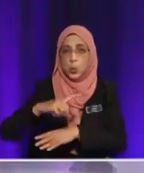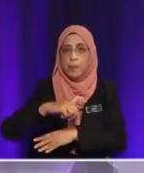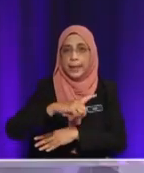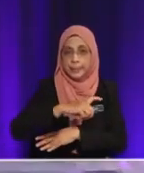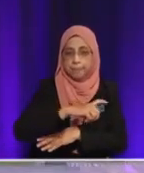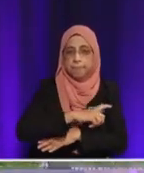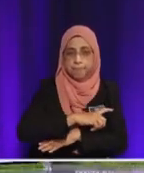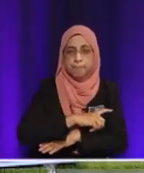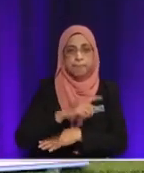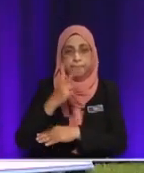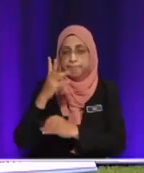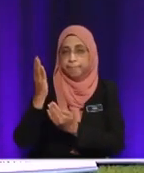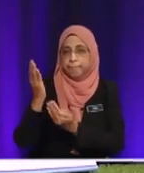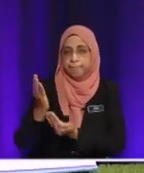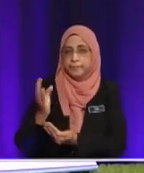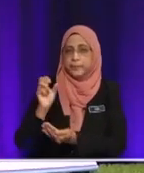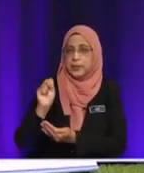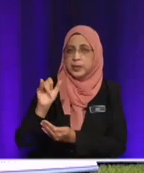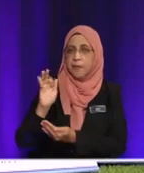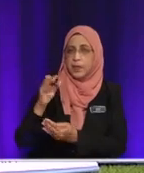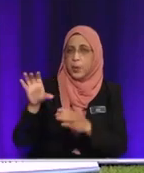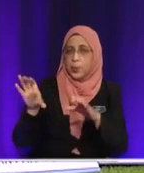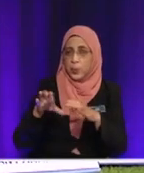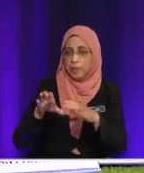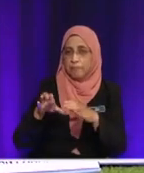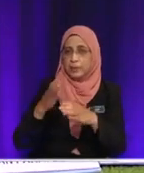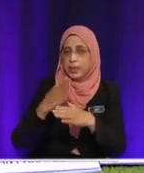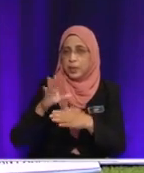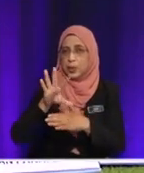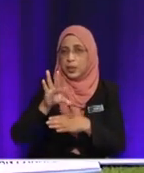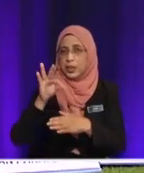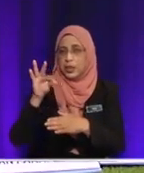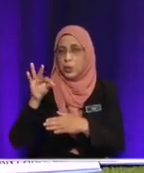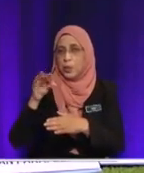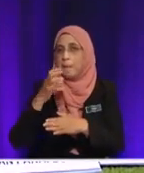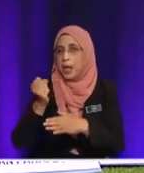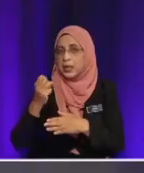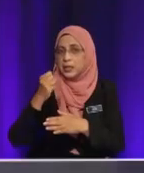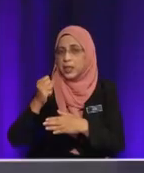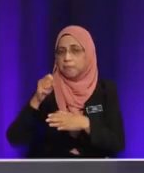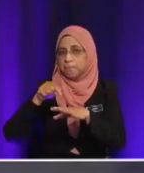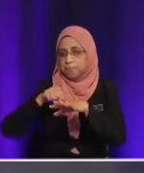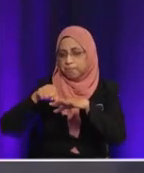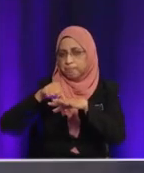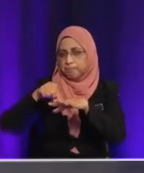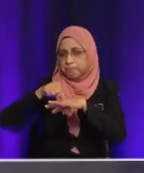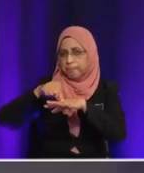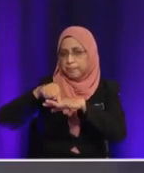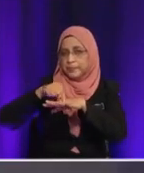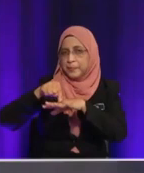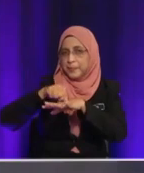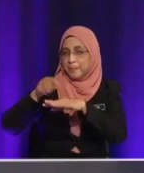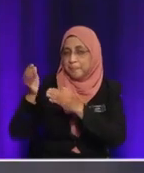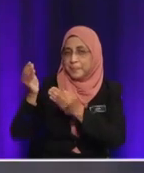Okey, kita dah gunakan antiseptik. Kalau bahagian-bahagian tak kena ni, kita guna tisu basah. Tisu basah. Okey, boleh saya tolong. Jadi membantu